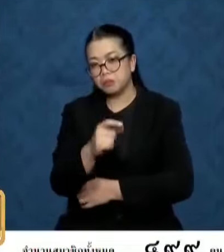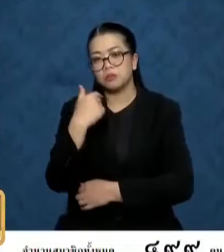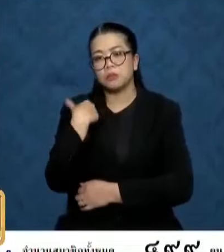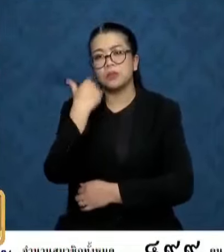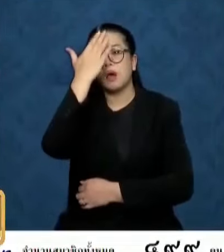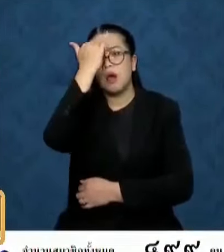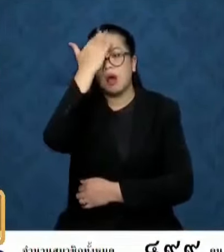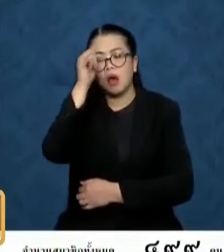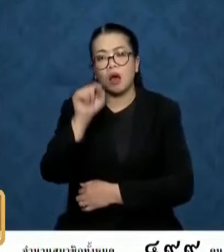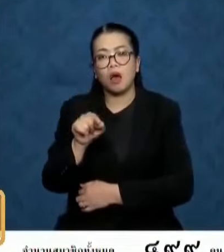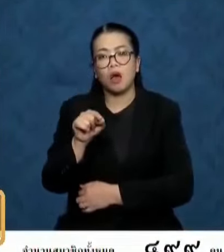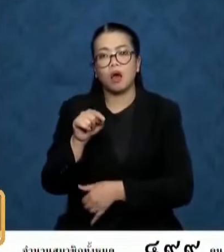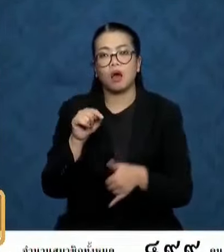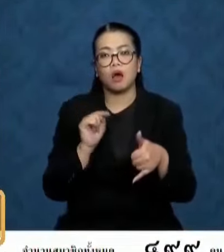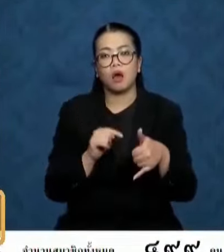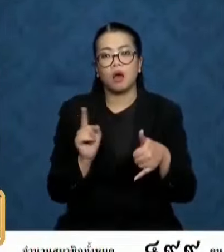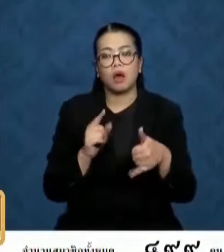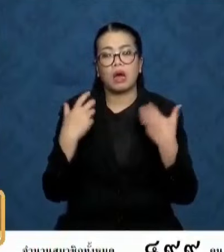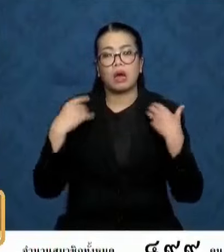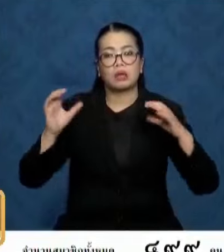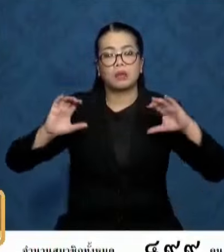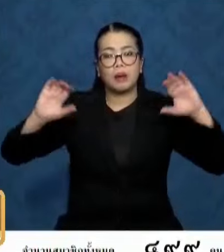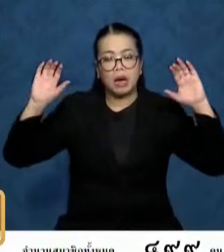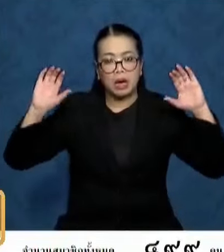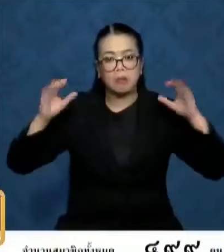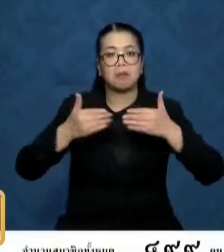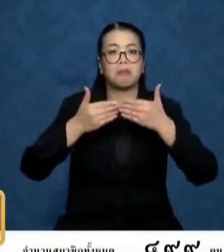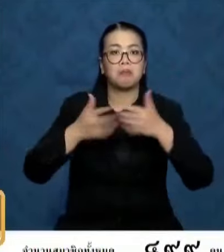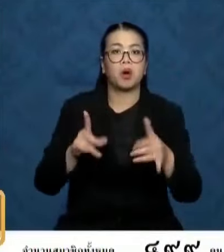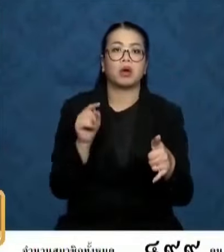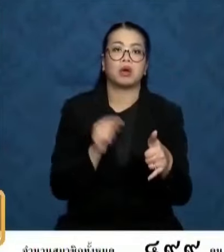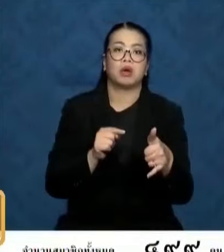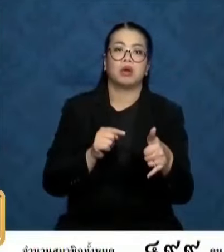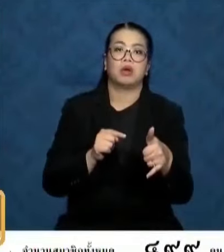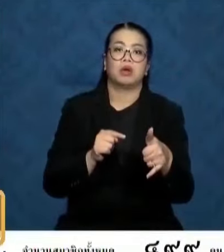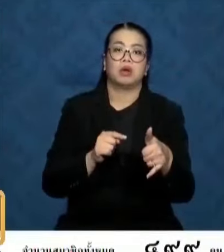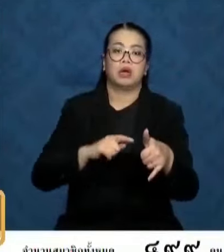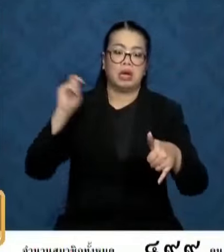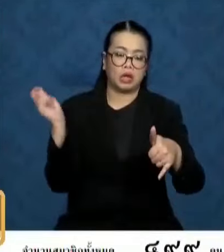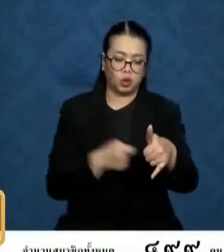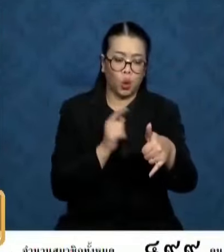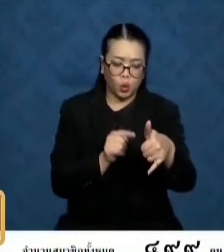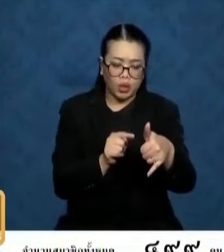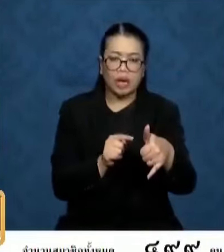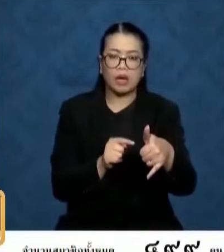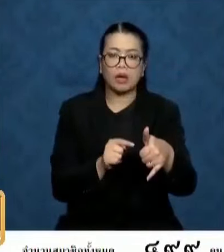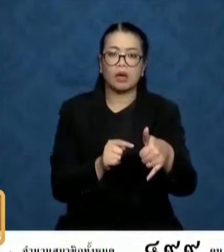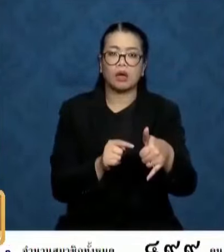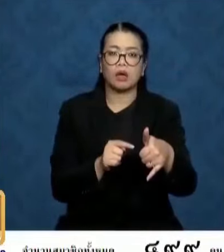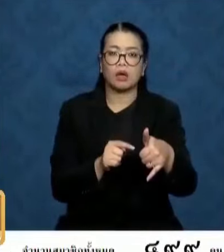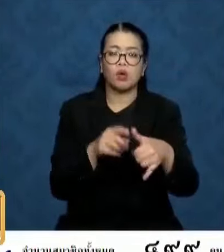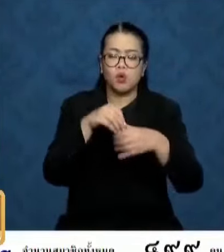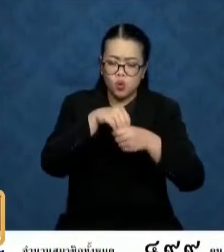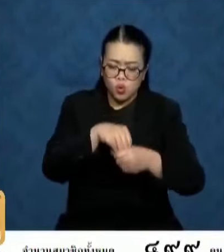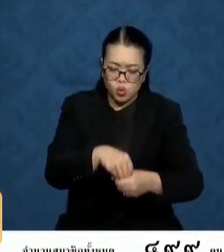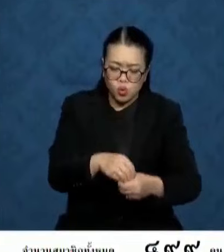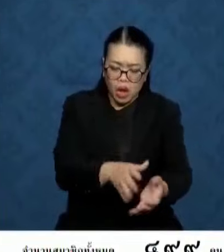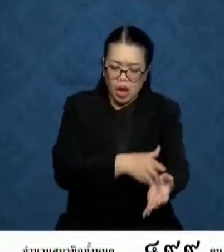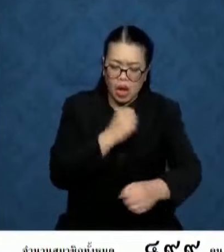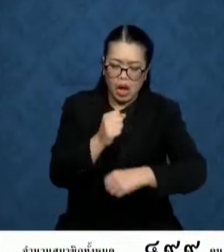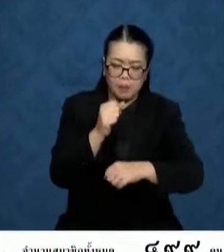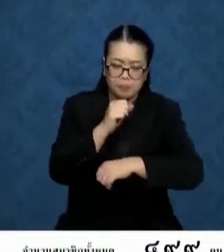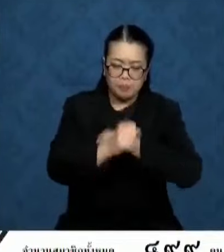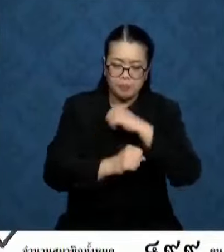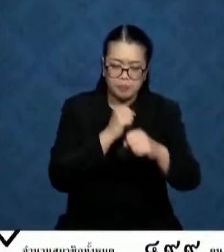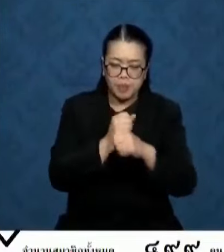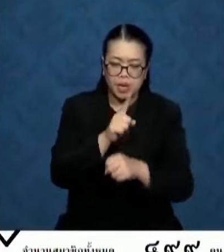ว่าทำไมรัฐบาลปล่อยให้นักโทษบางคนเข้าครุกทิบมาแล้วกวา 120 วันแต่ยังไม่